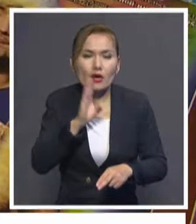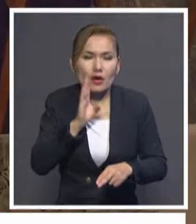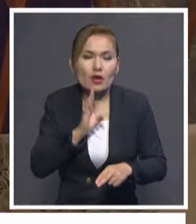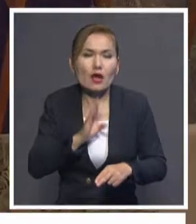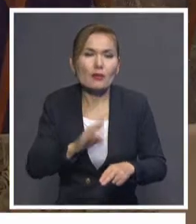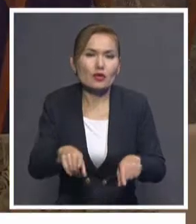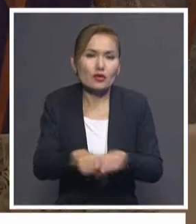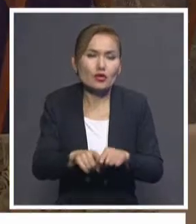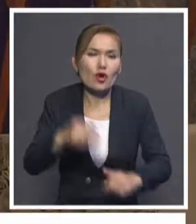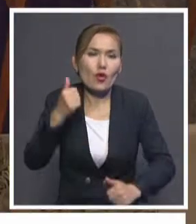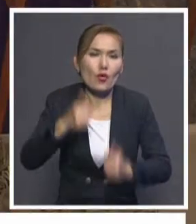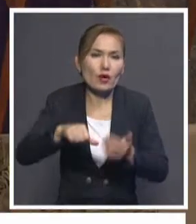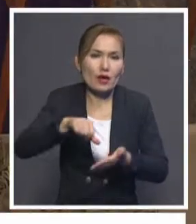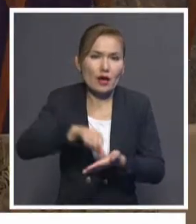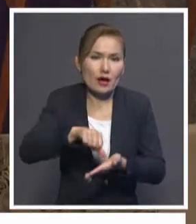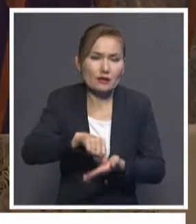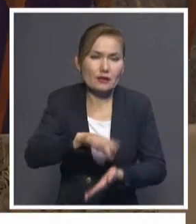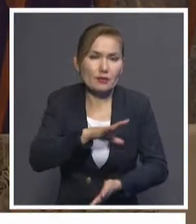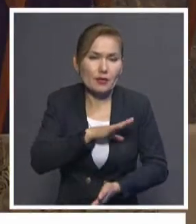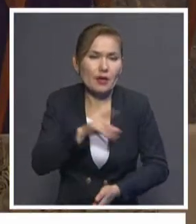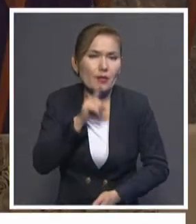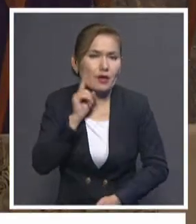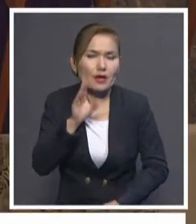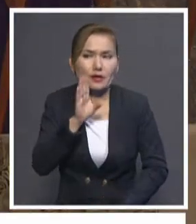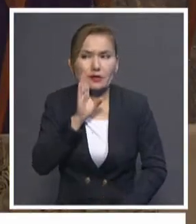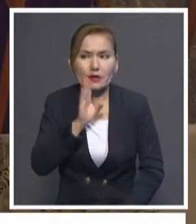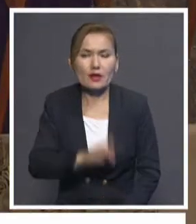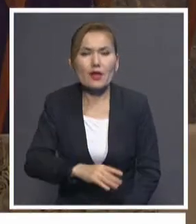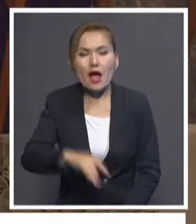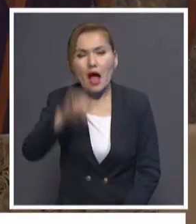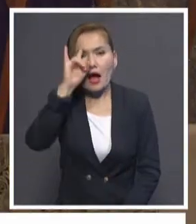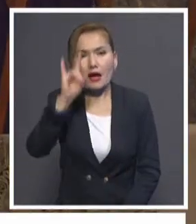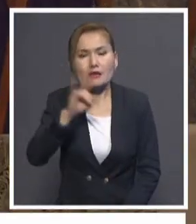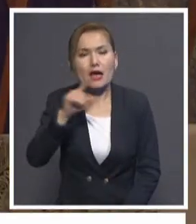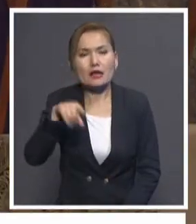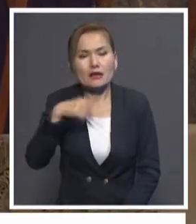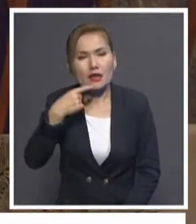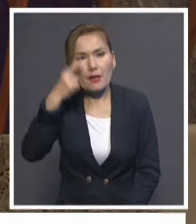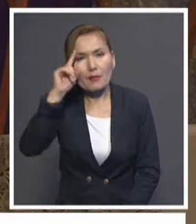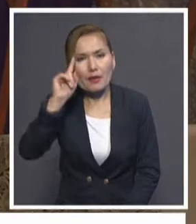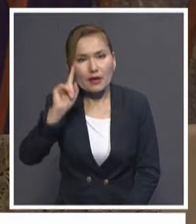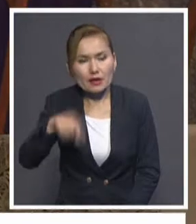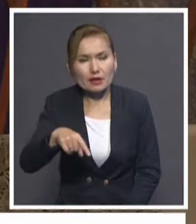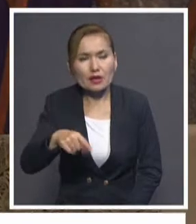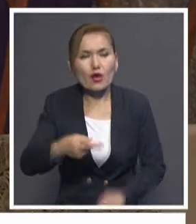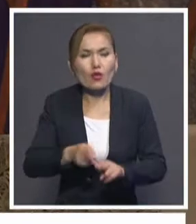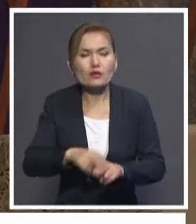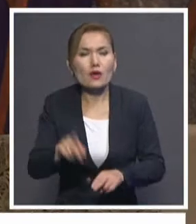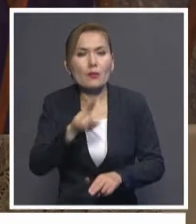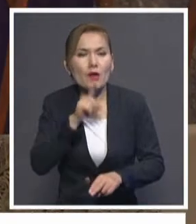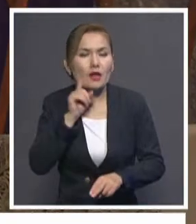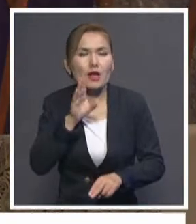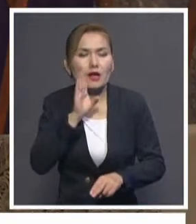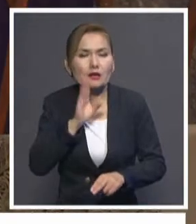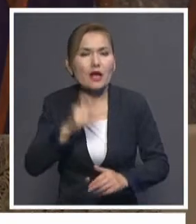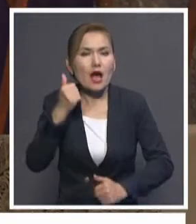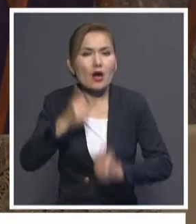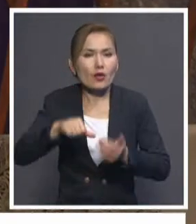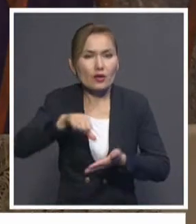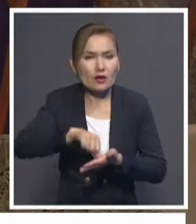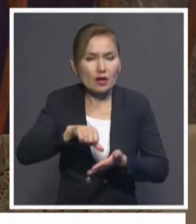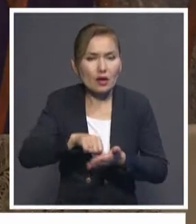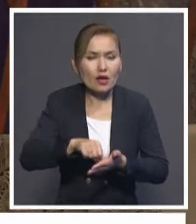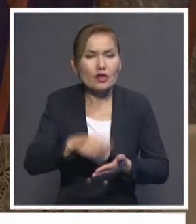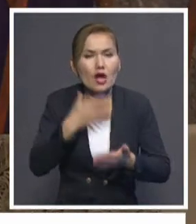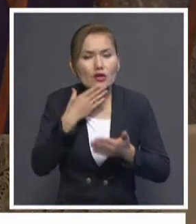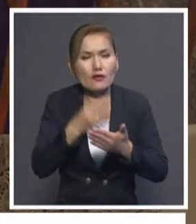етті. Сол конкурстың ішінде олар өздерінің тілді білетіндігін және де өзін бір